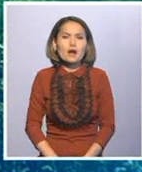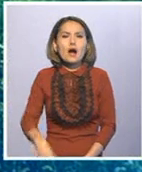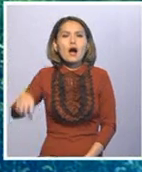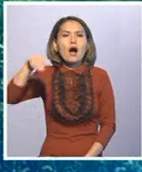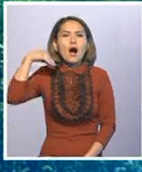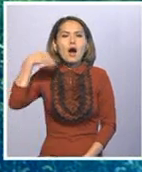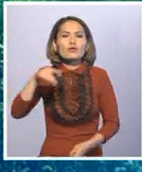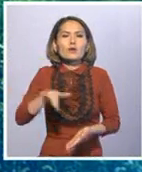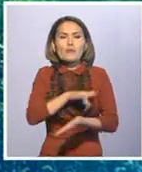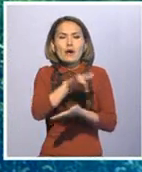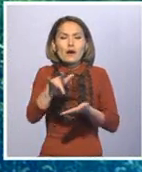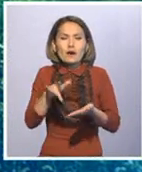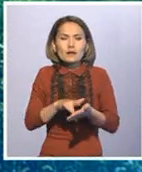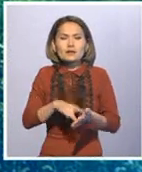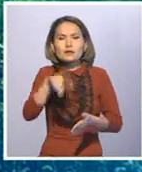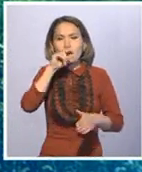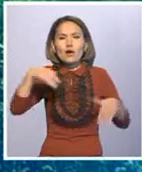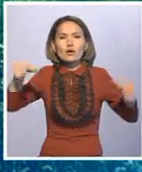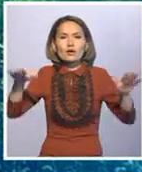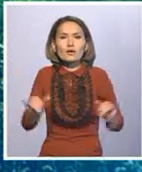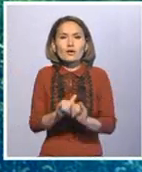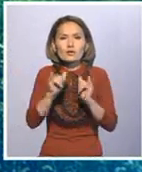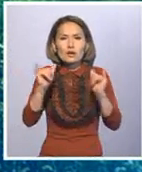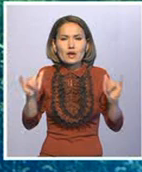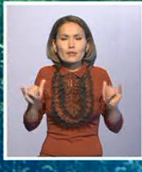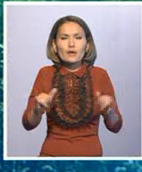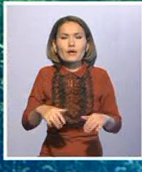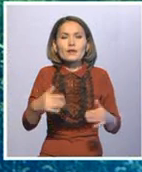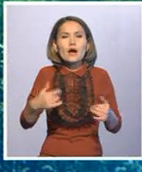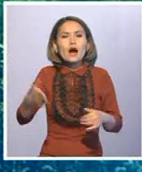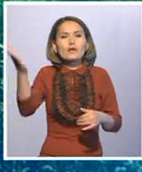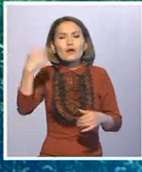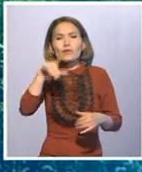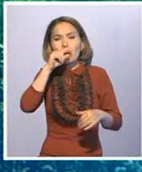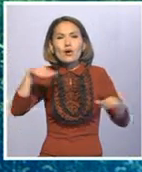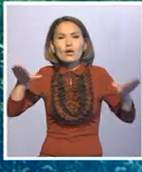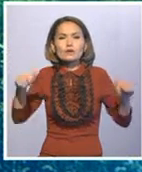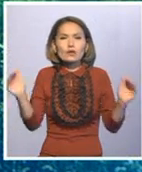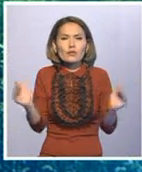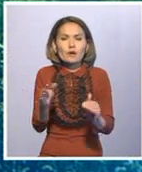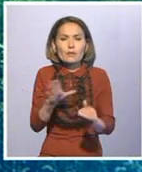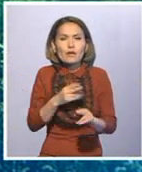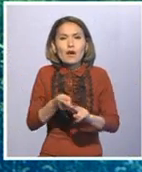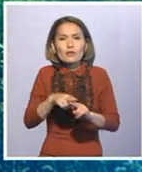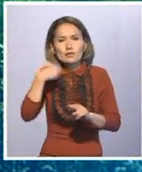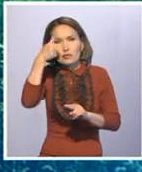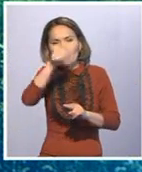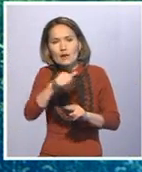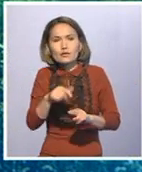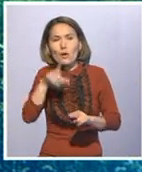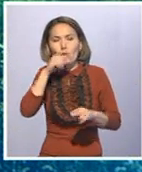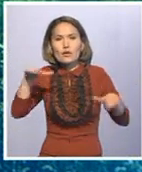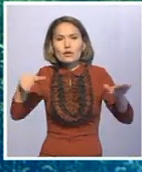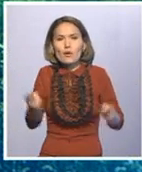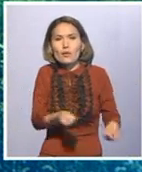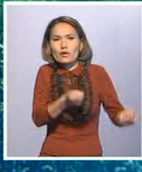Ақтөбеде енді қырғауыл көбейетін болды. Тауық тектес мұндай құс өңірді мекен етпейді. Осыны ескерген жергілікті кәсіпкер 4 жыл бұрын оңтүстіктен қырғауылдың